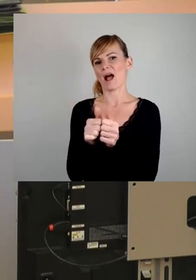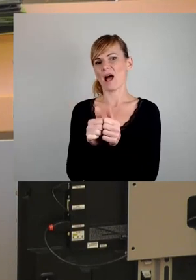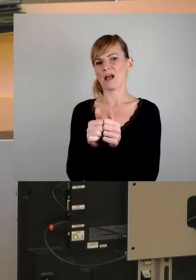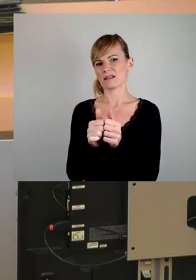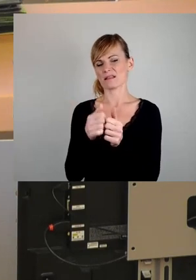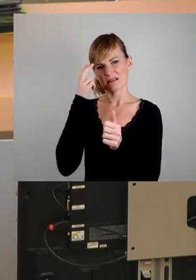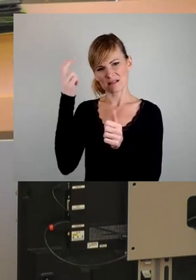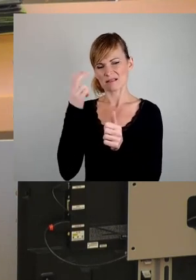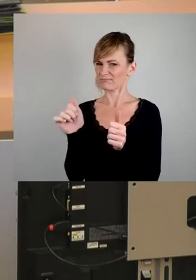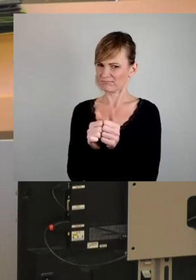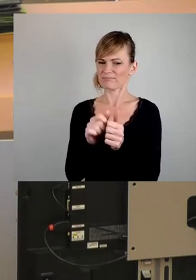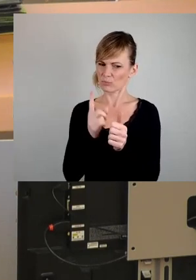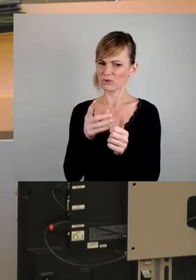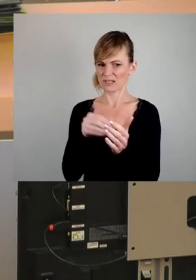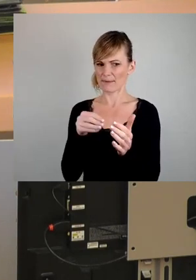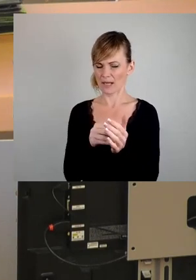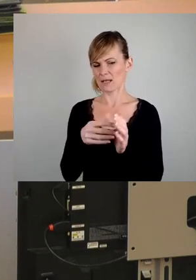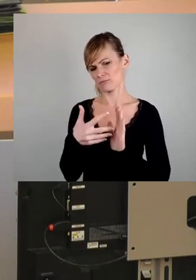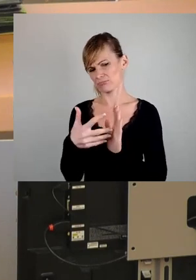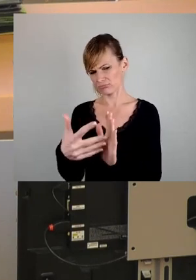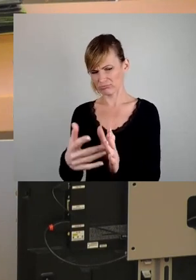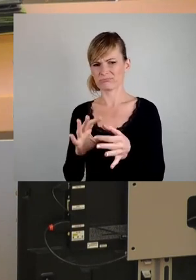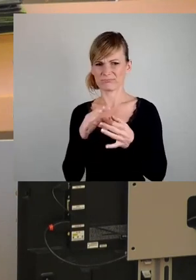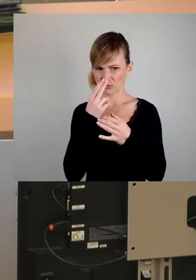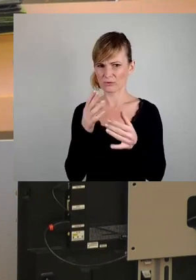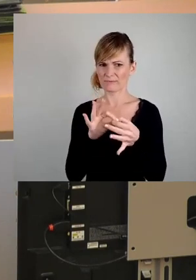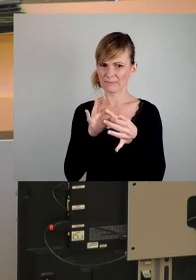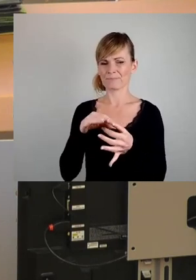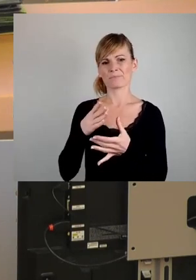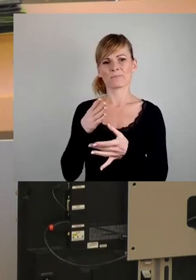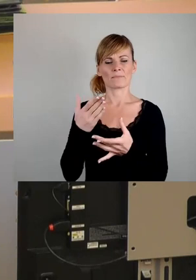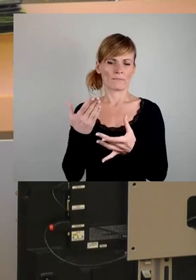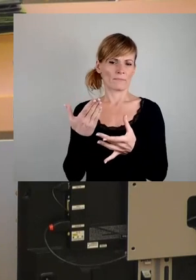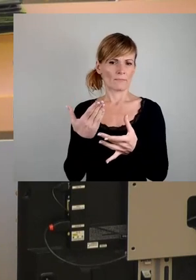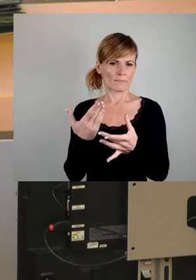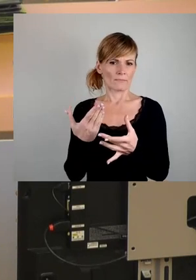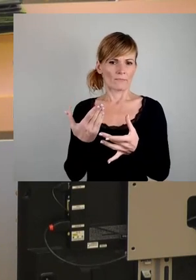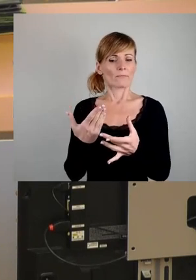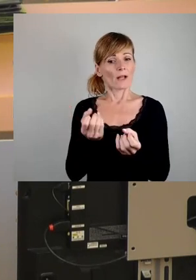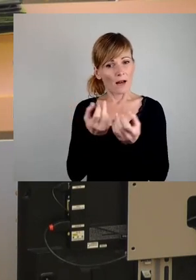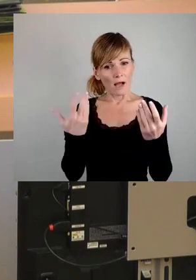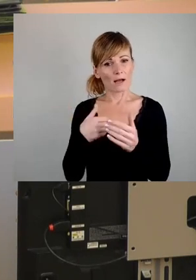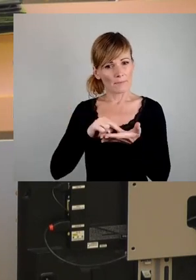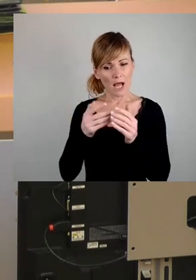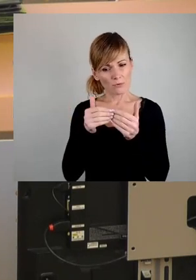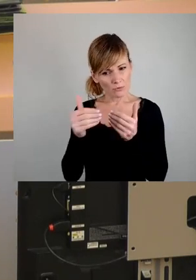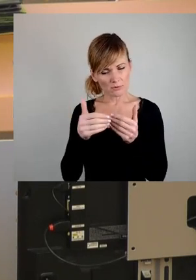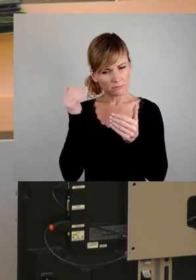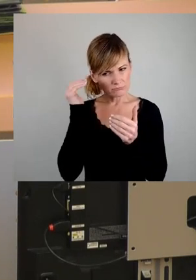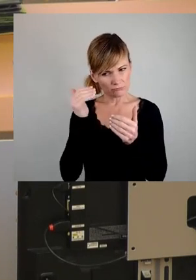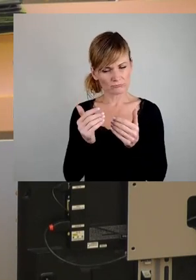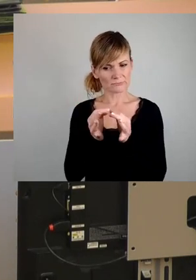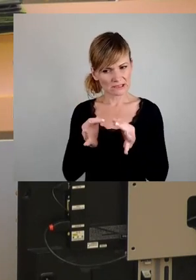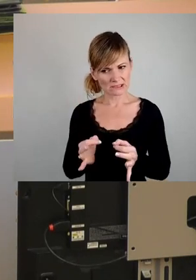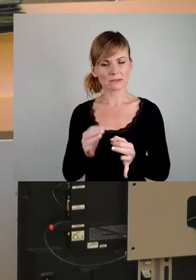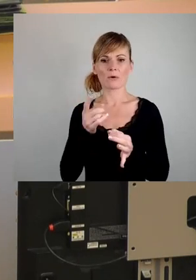des Stadtrates die Arbeit eng begleiten wird. Je klarer die Planungen werden, desto wichtiger wird dann allerdings auch die Frage der Mobilität.